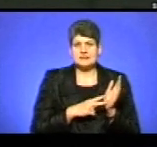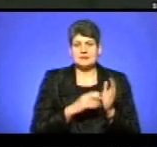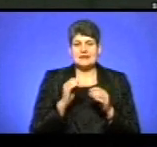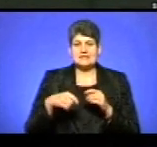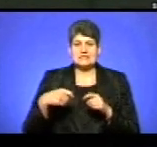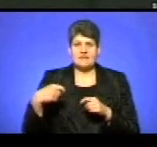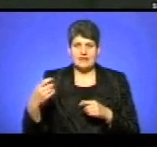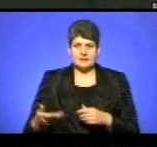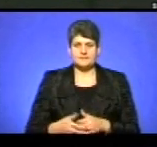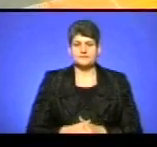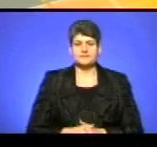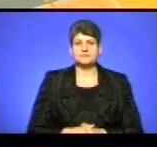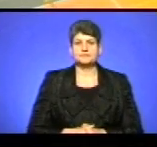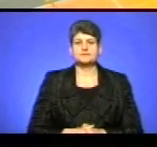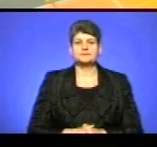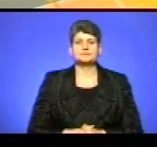про це Марта Журавель.